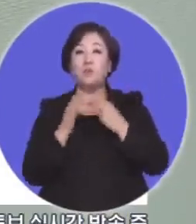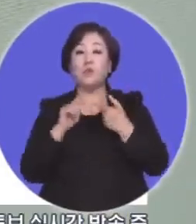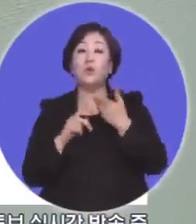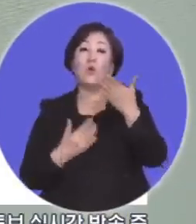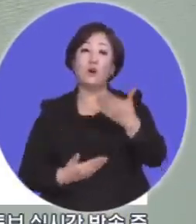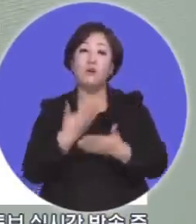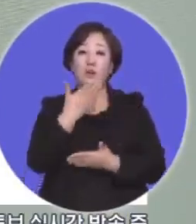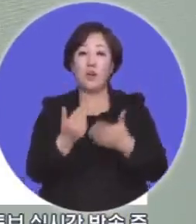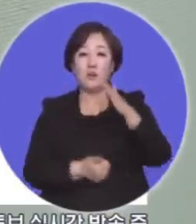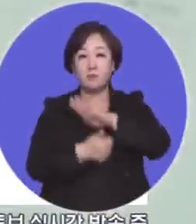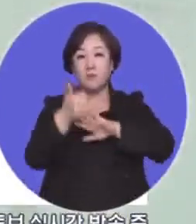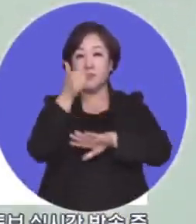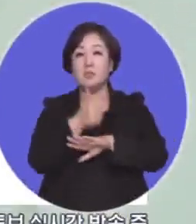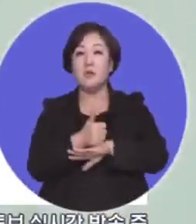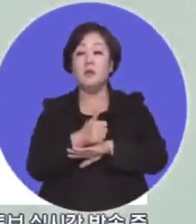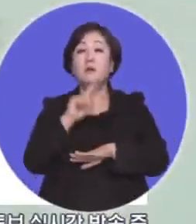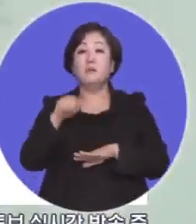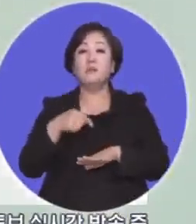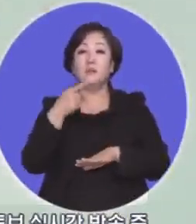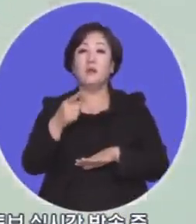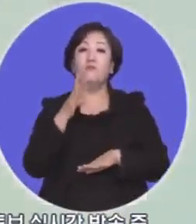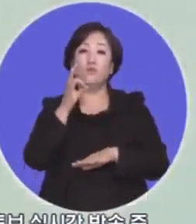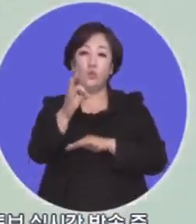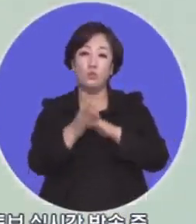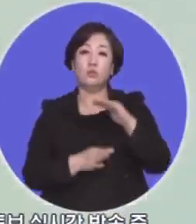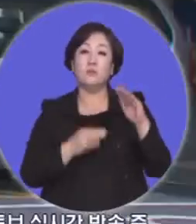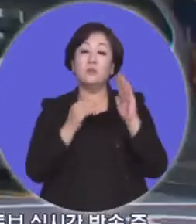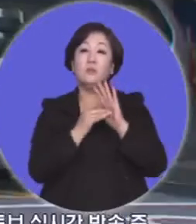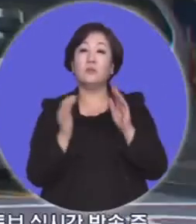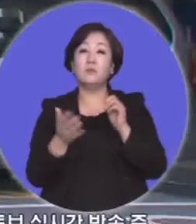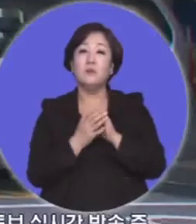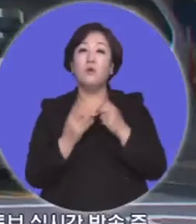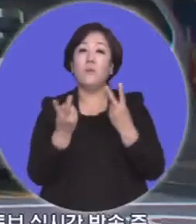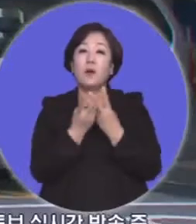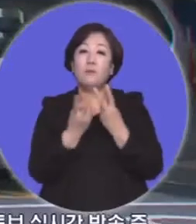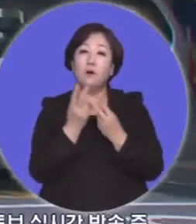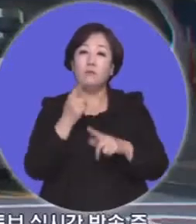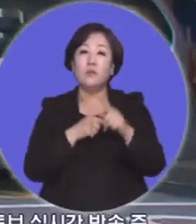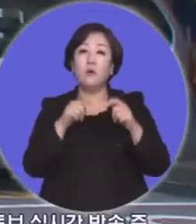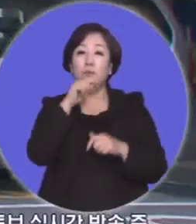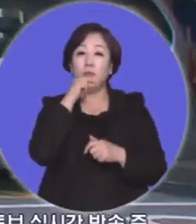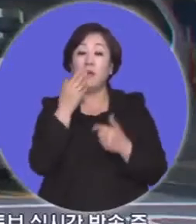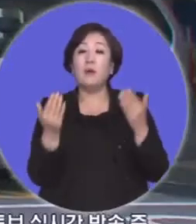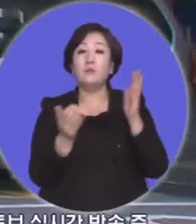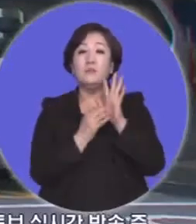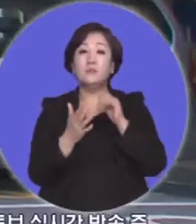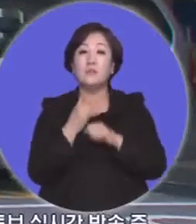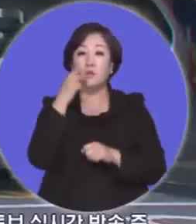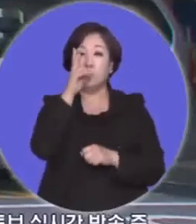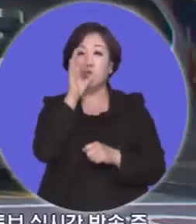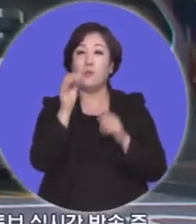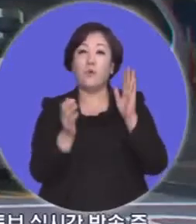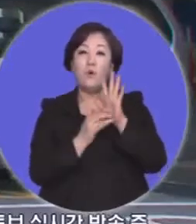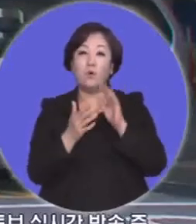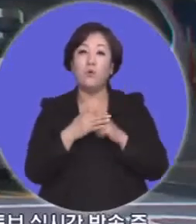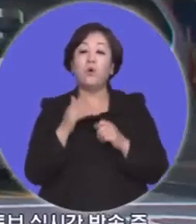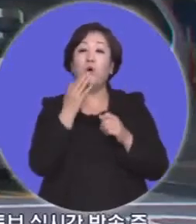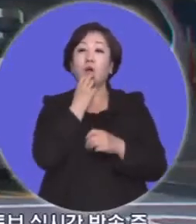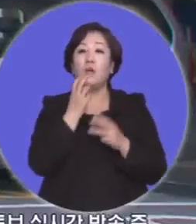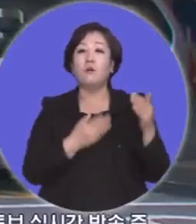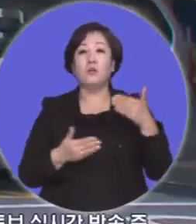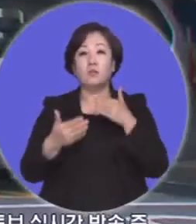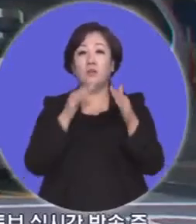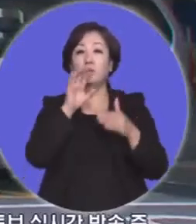성사되면 돈을 가로채는 수법을 이용한 상황 경찰은 피해 사례가 더 있는지 조사 중이며 피다가 살고 있는 경기도로